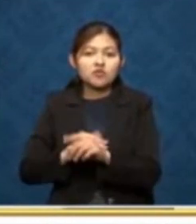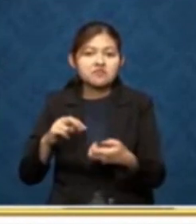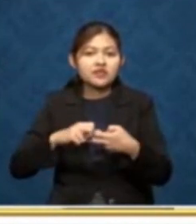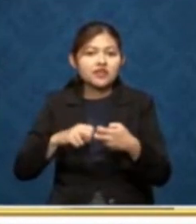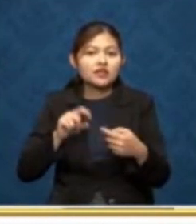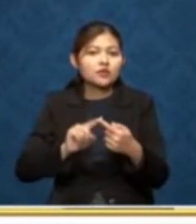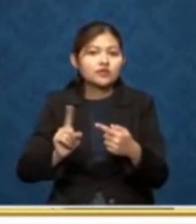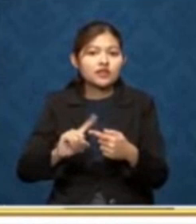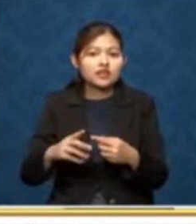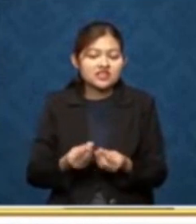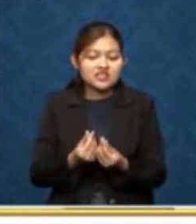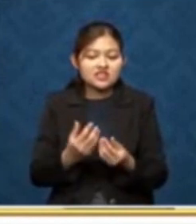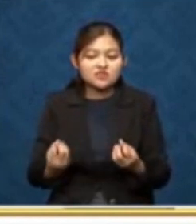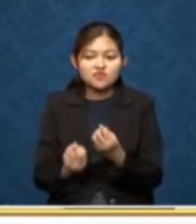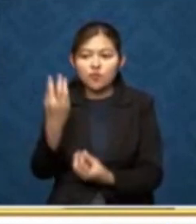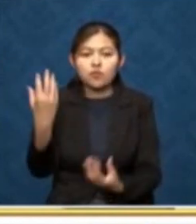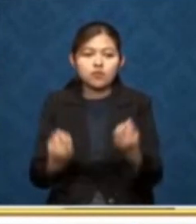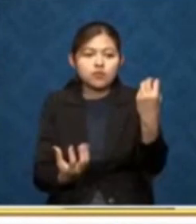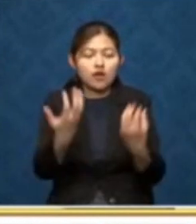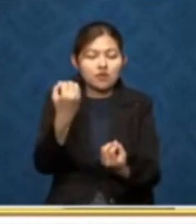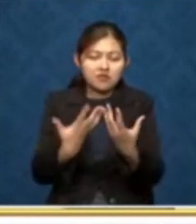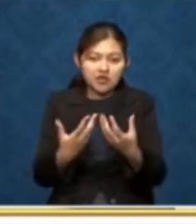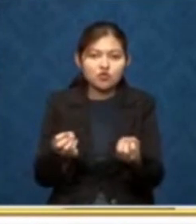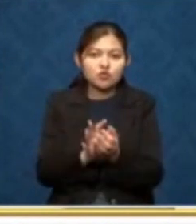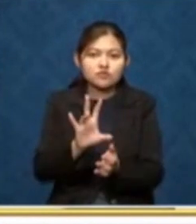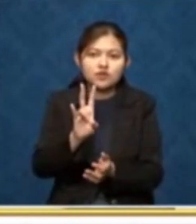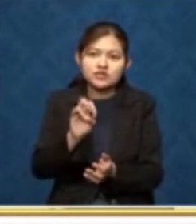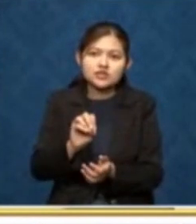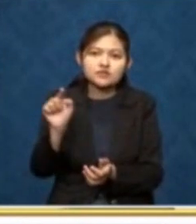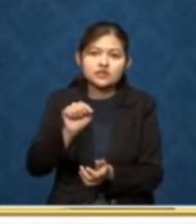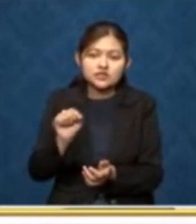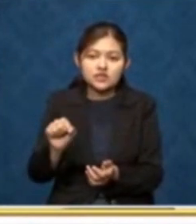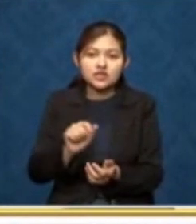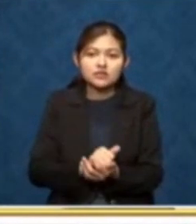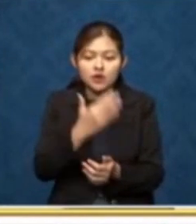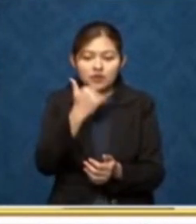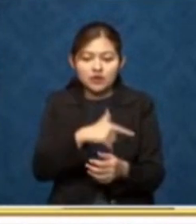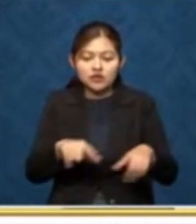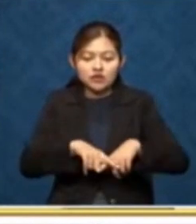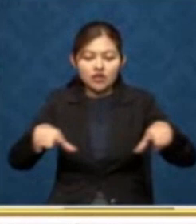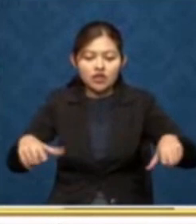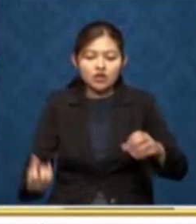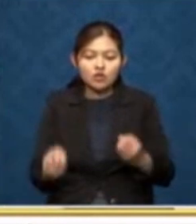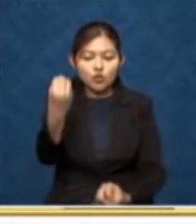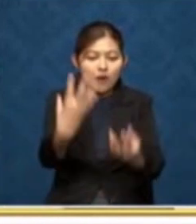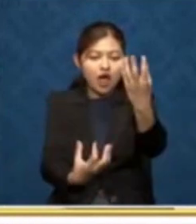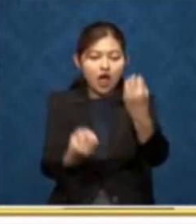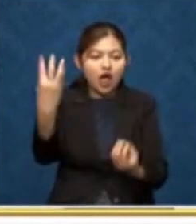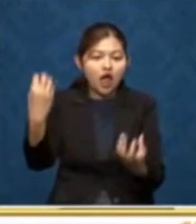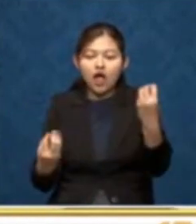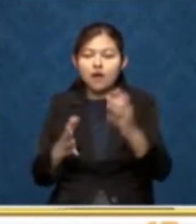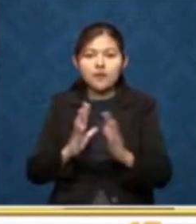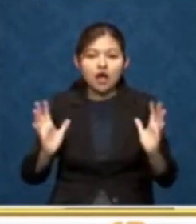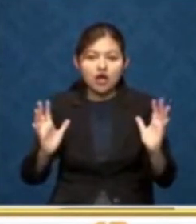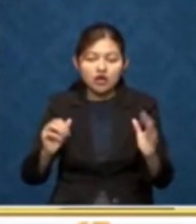า 70%อำเภอนครไทย 70% อยู่ในที่ป่าอำเภอชาติตระการ 90%